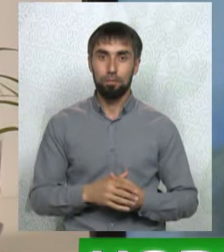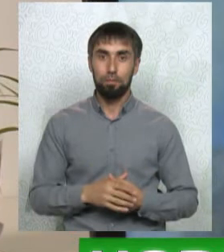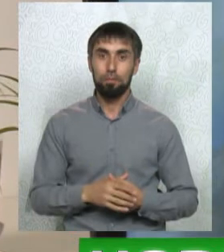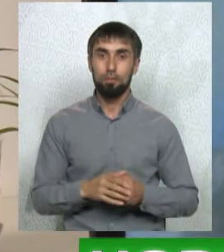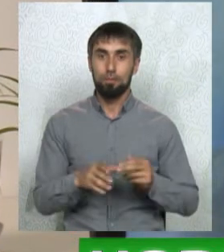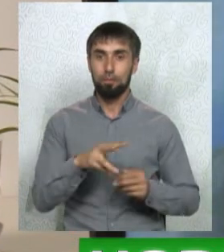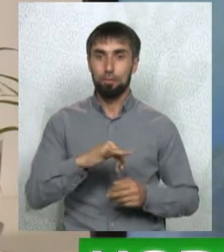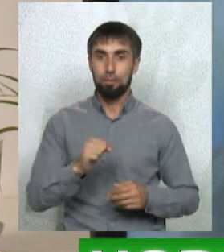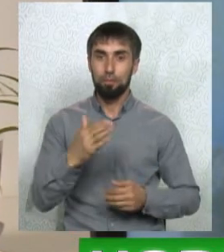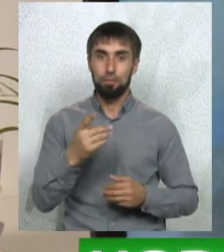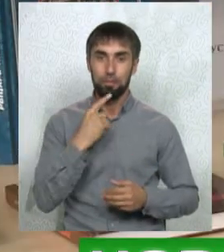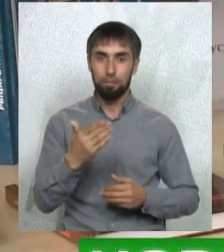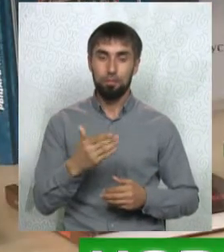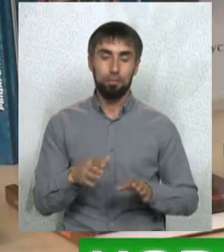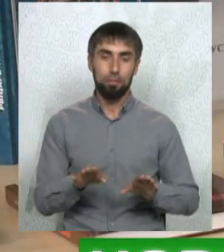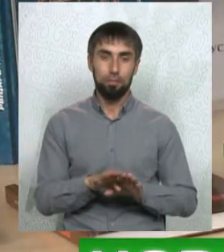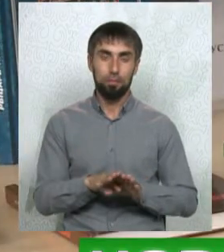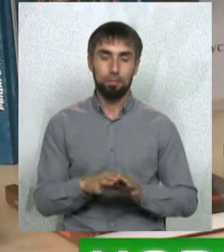У Муса имот ца